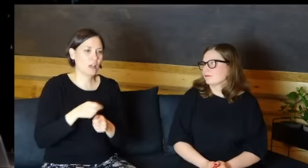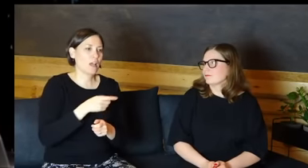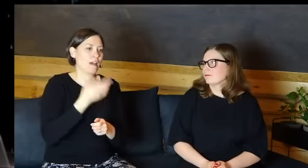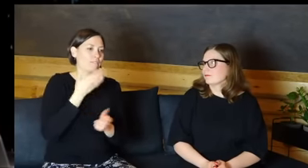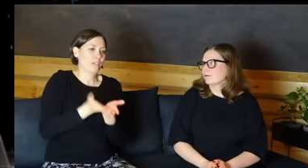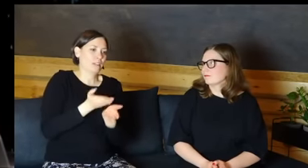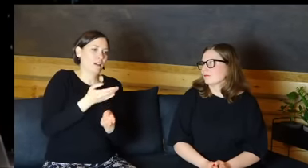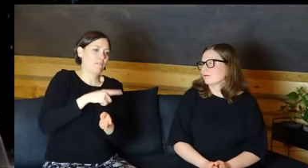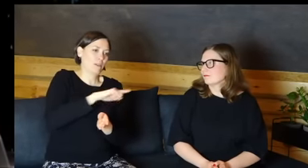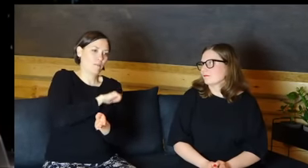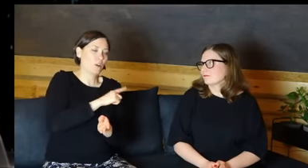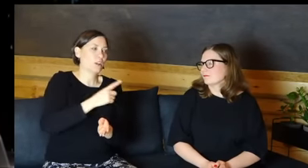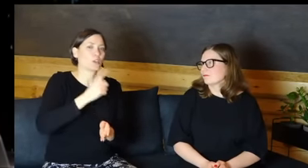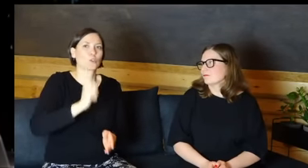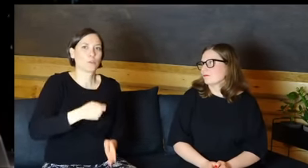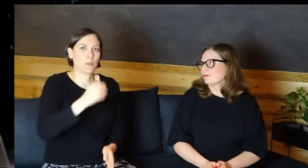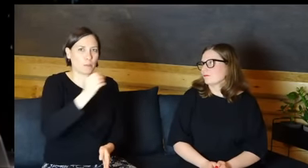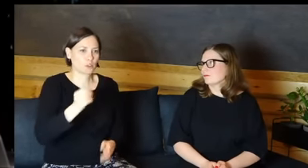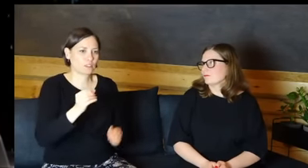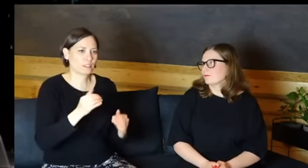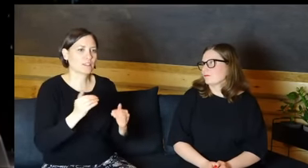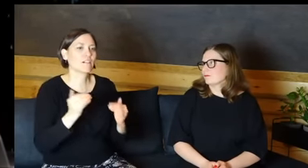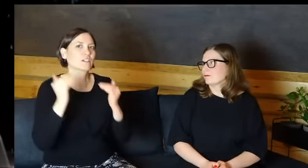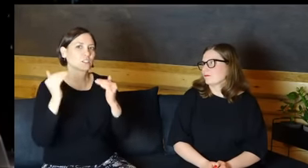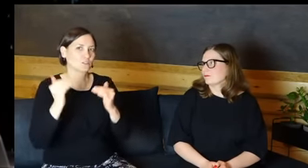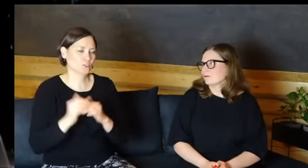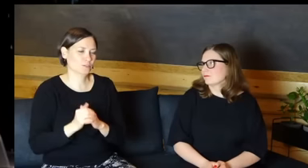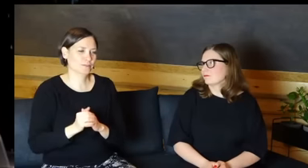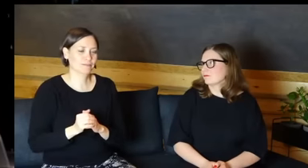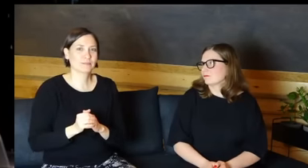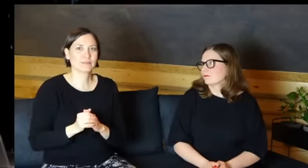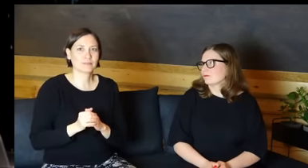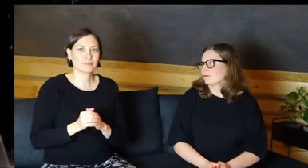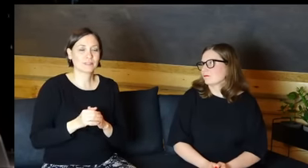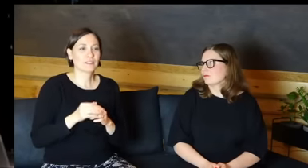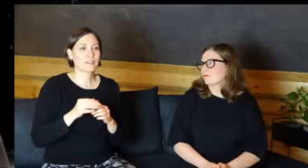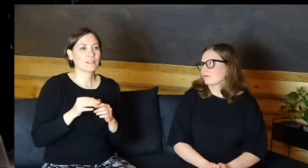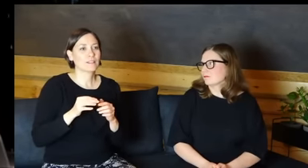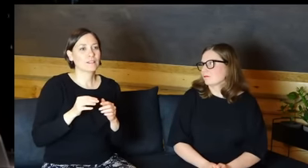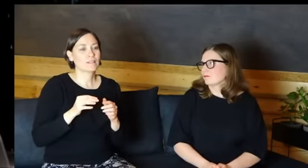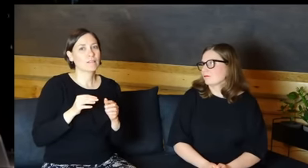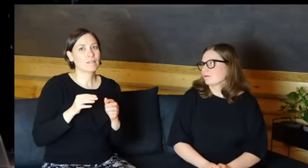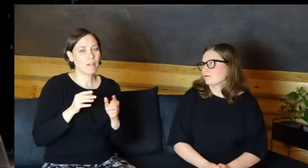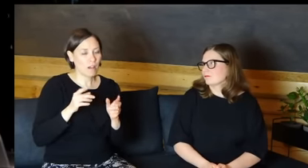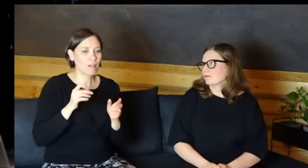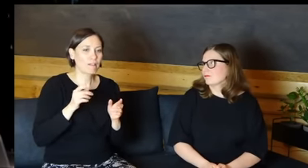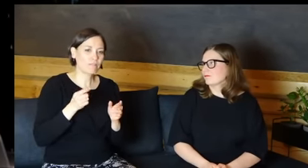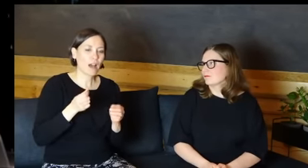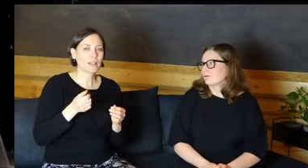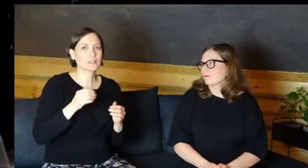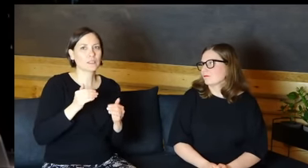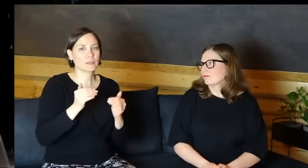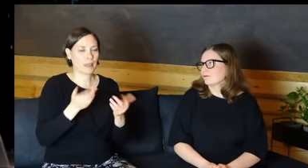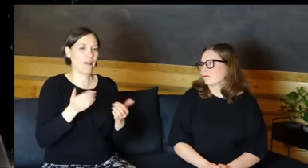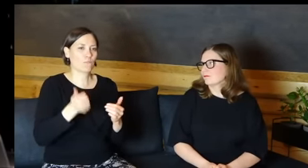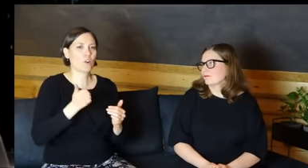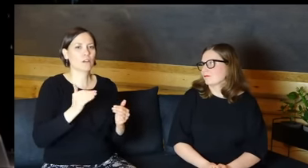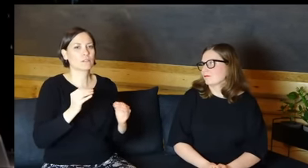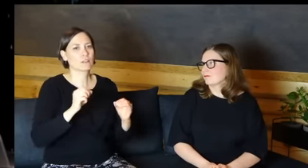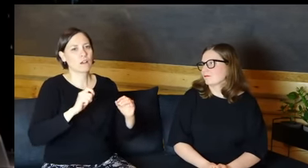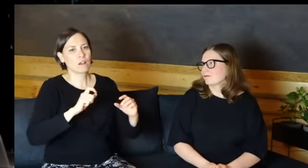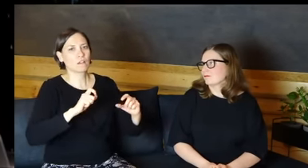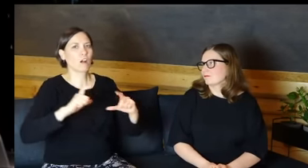vuoteen. Eli me on menty vastavirtaan tänäkin vuonna niin kuin aina oikeastaan aikaisemminkin. Toki vähän maltillisempi oli nyt tänä vuonna tuo